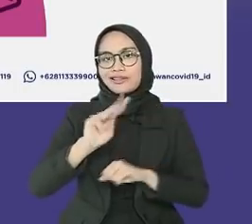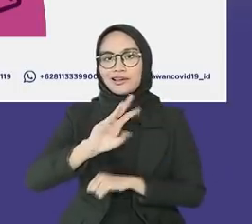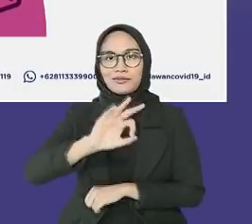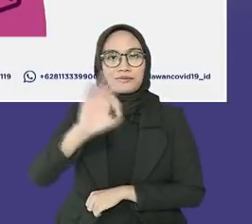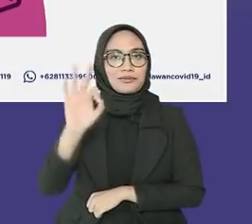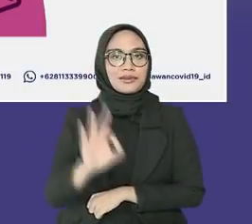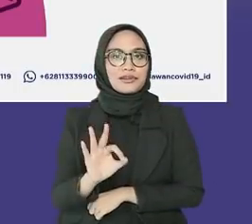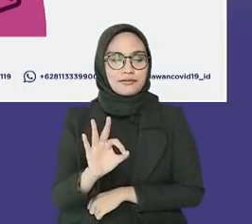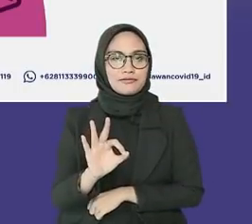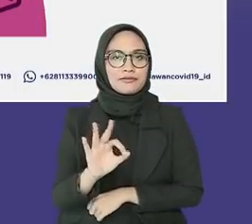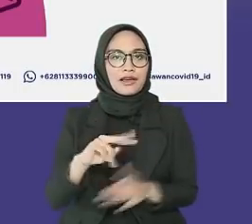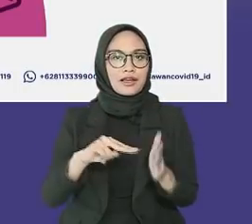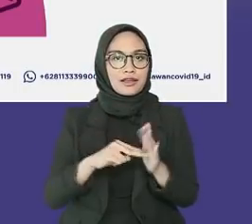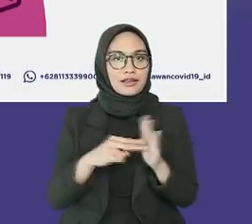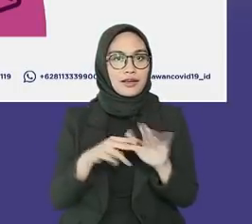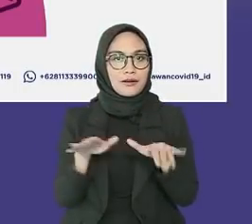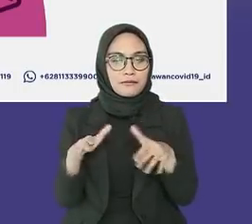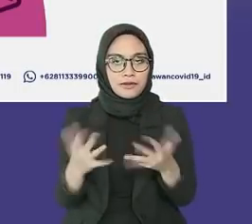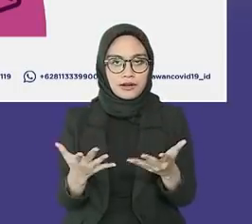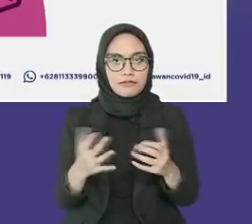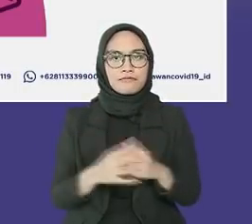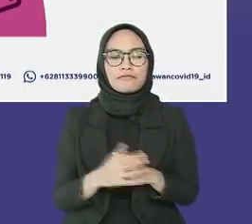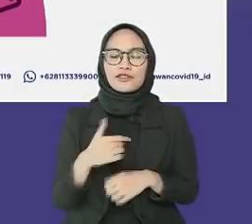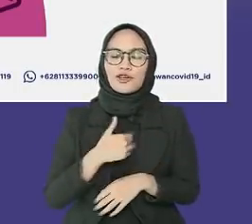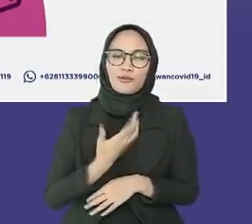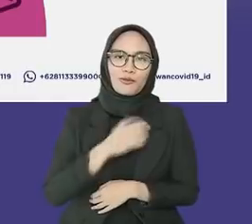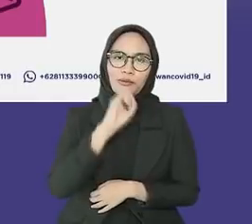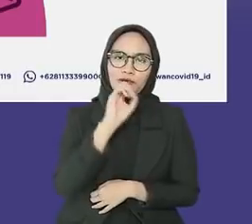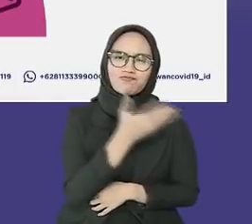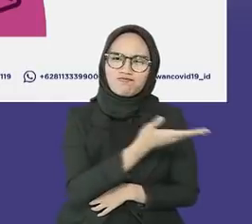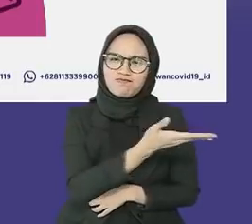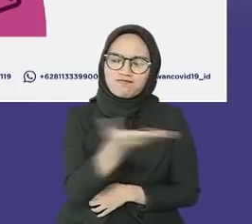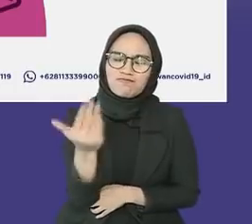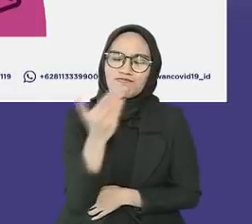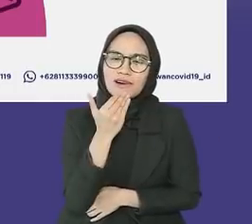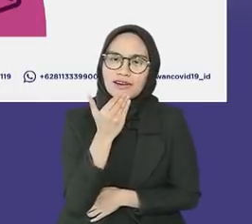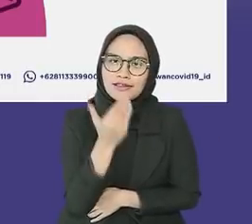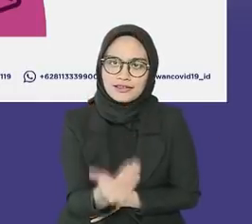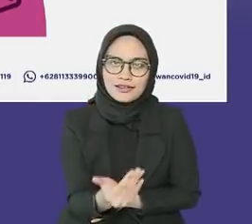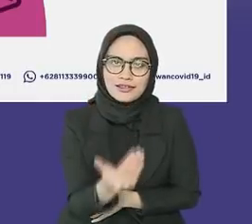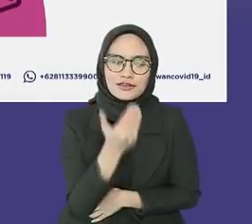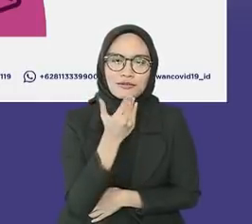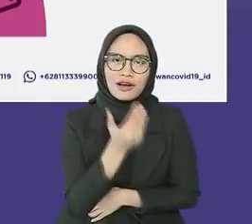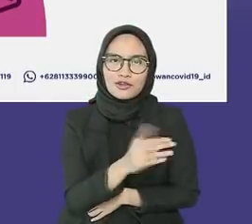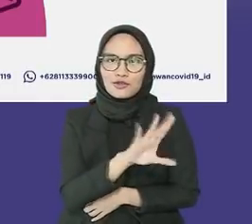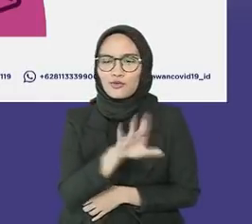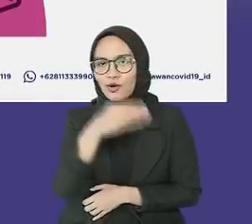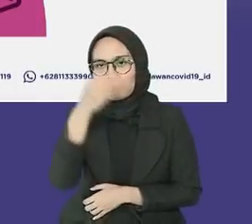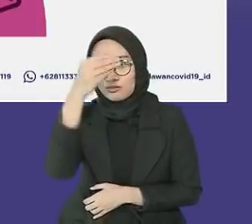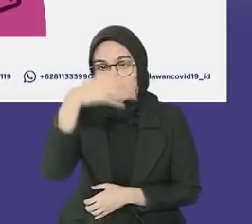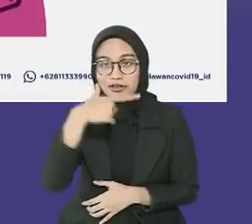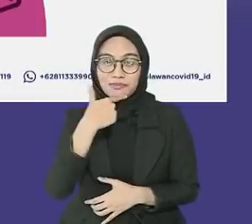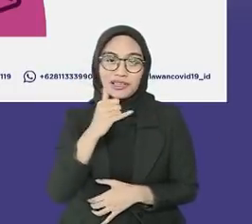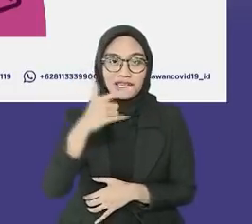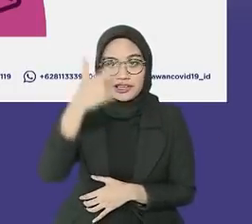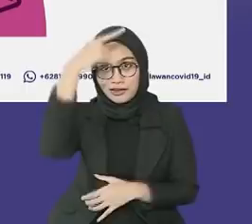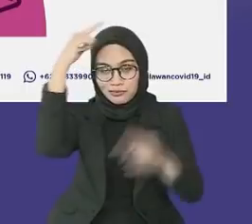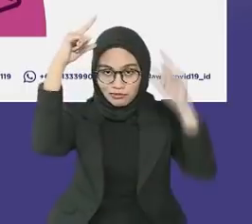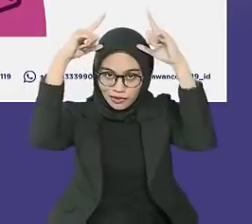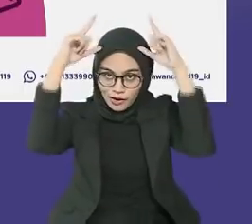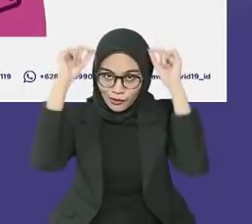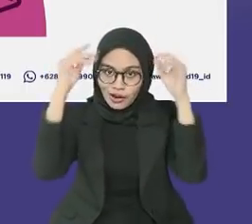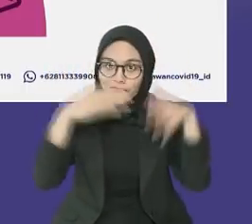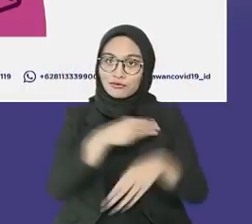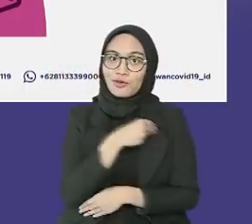96,93%. Untuk itu, saya ucapkan terima kasih kepada seluruh masyarakat, tenaga kesehatan, petugas di lapangan,